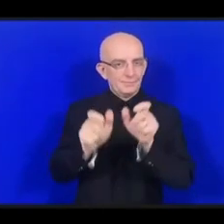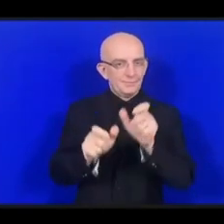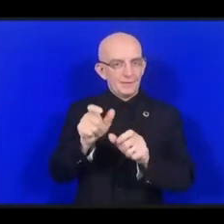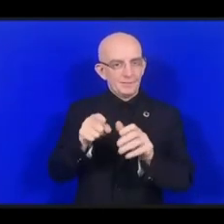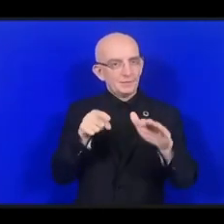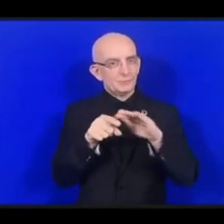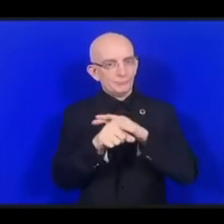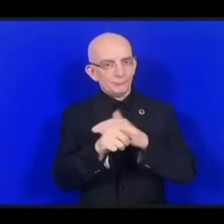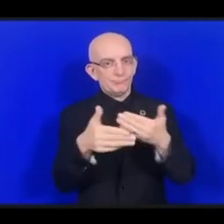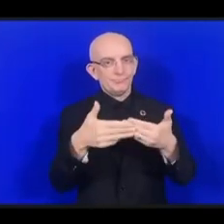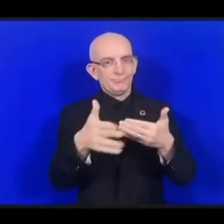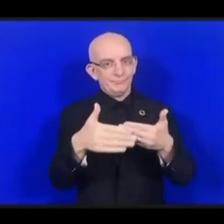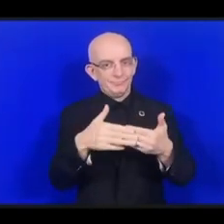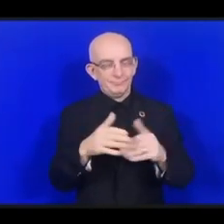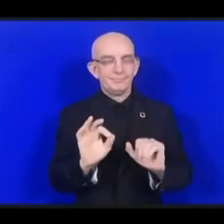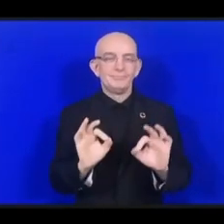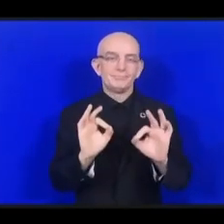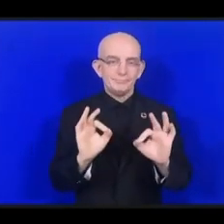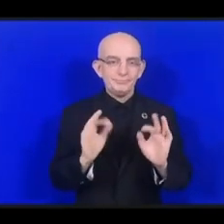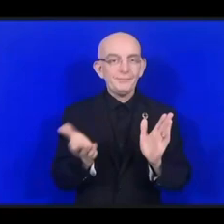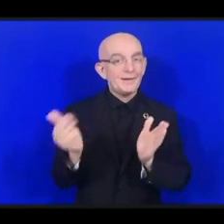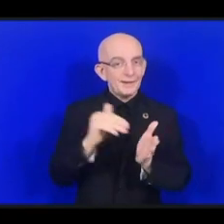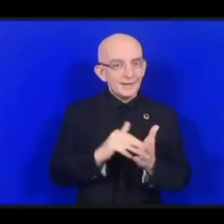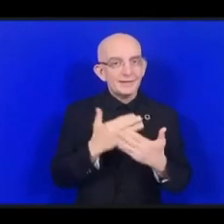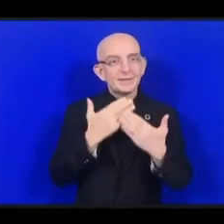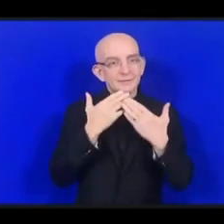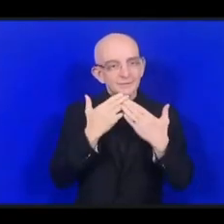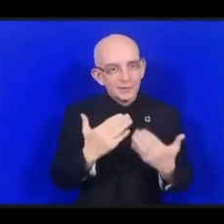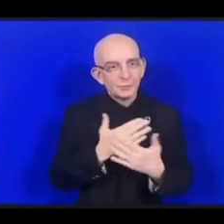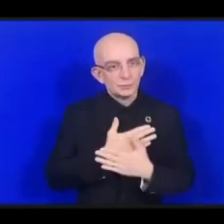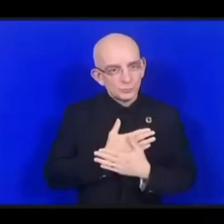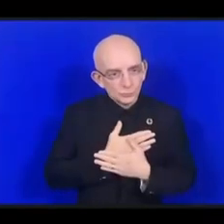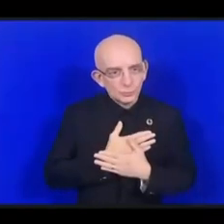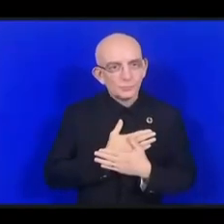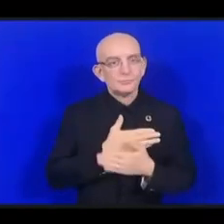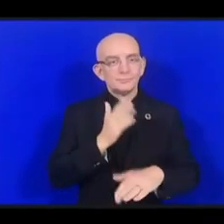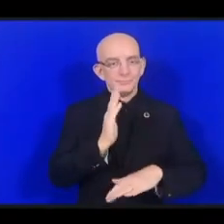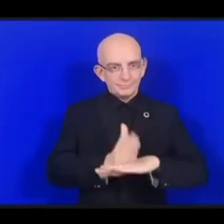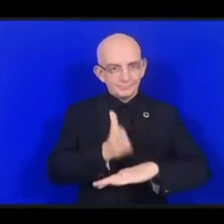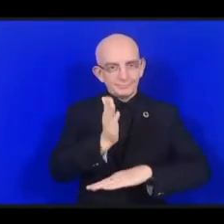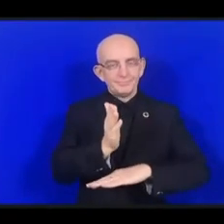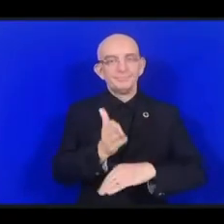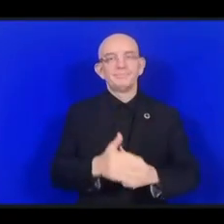portes de la salle merci beaucoup rendez-vous bientôt au FGI